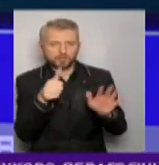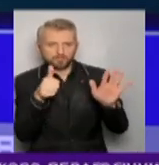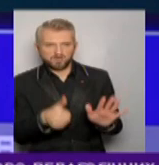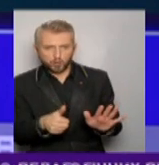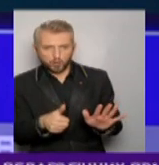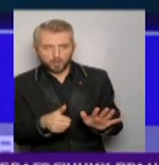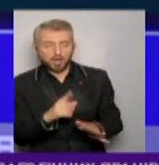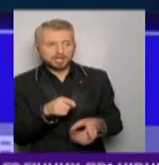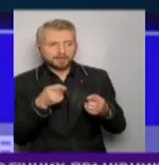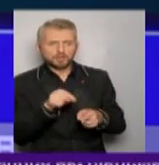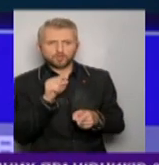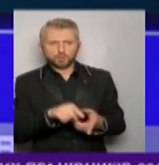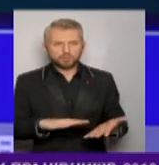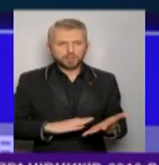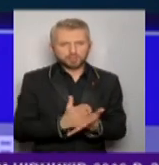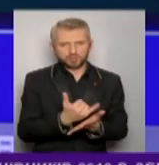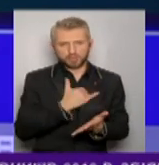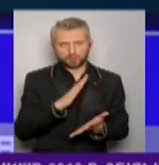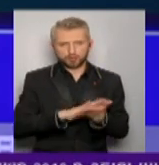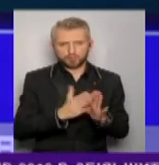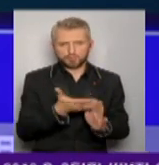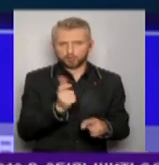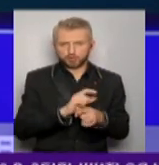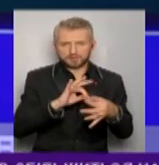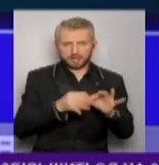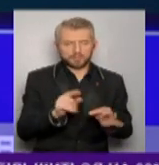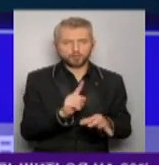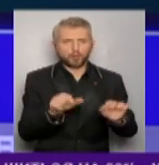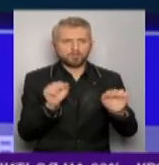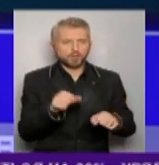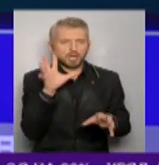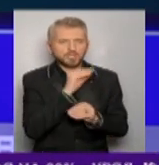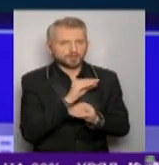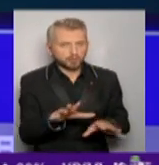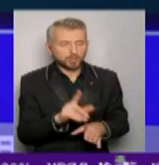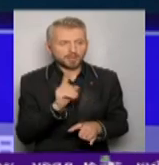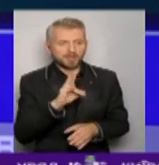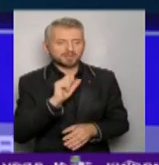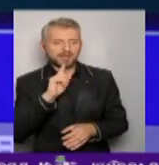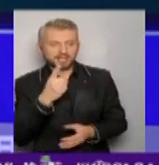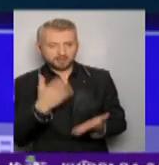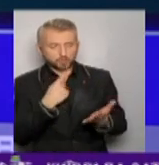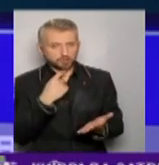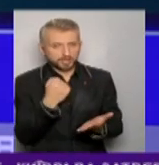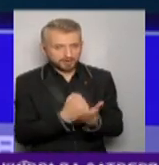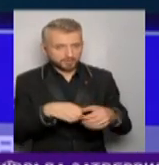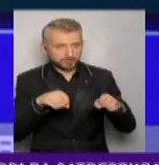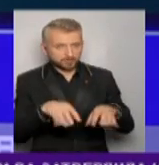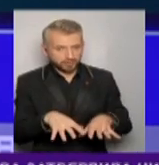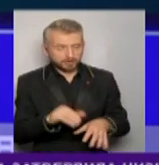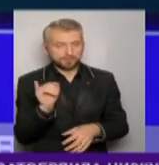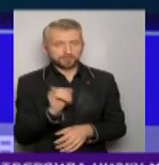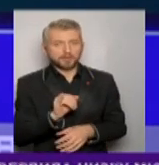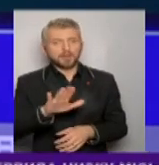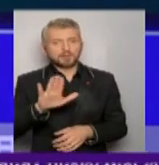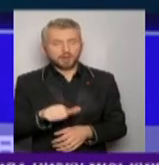але дійсно тут політичні, які в нас будуть обставини дуже складні, що можна не встигнути. Але на рік, якщо прийняти рішення, і